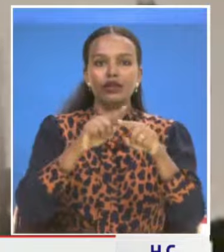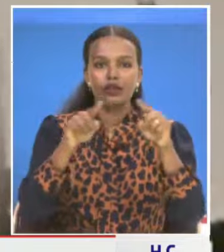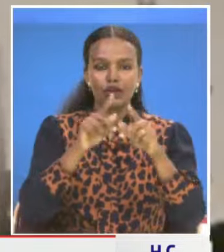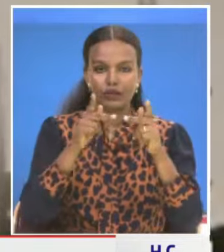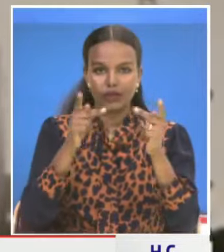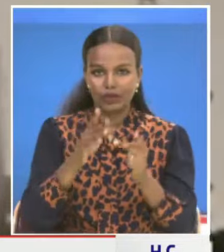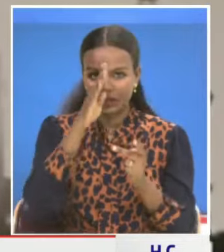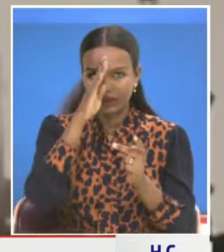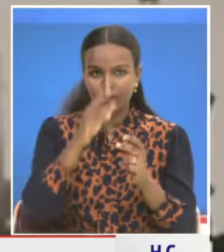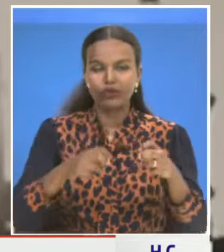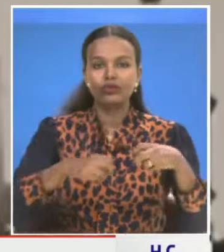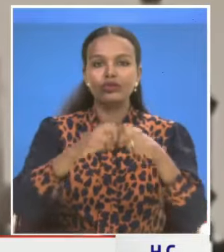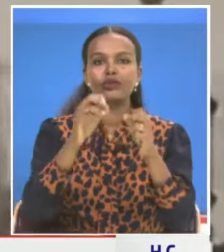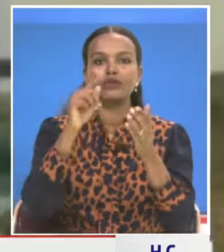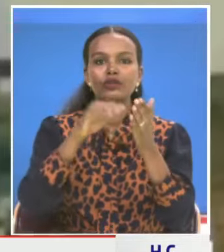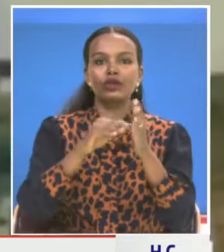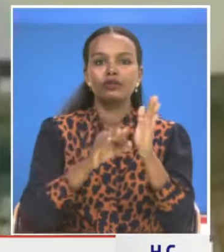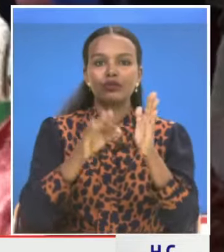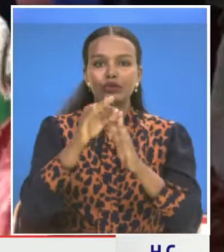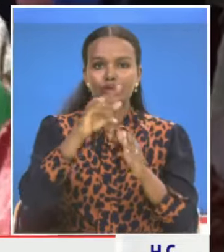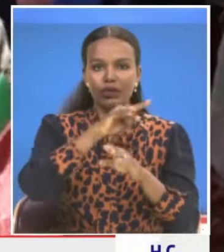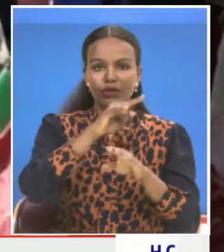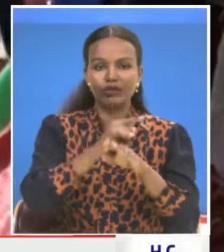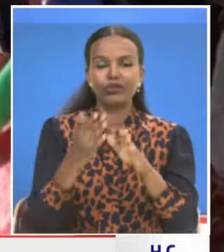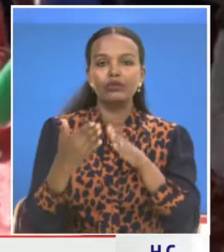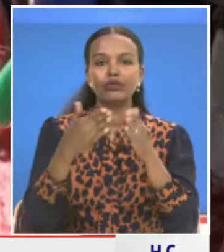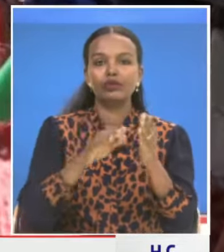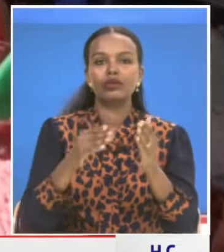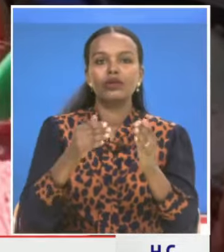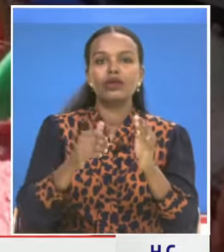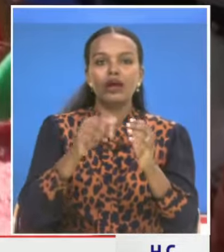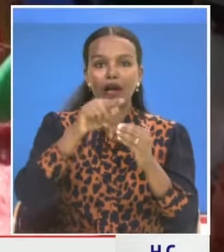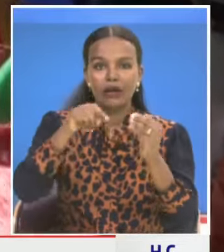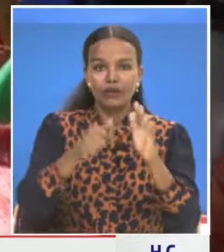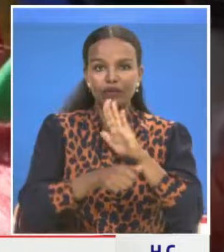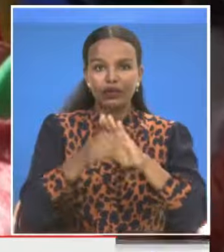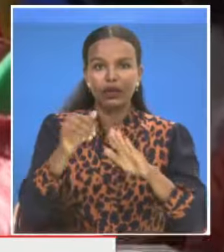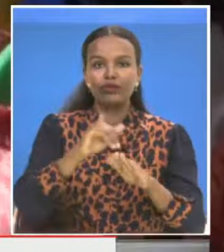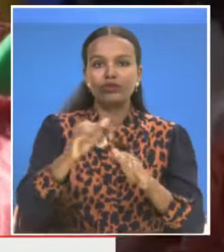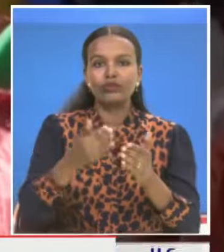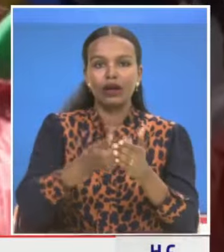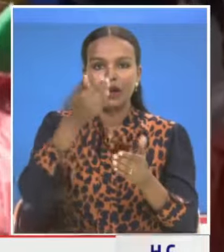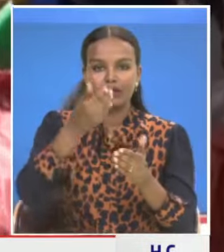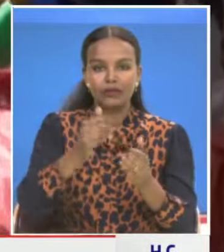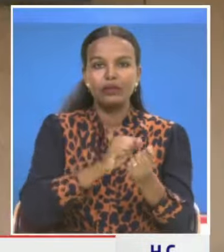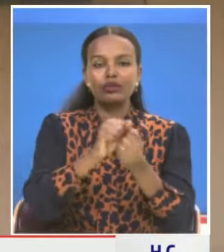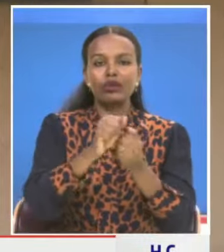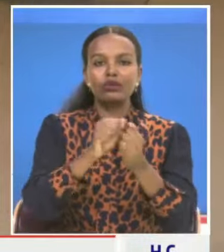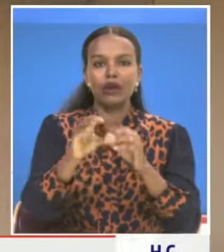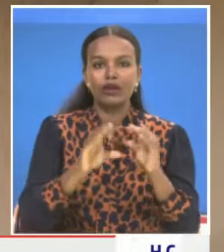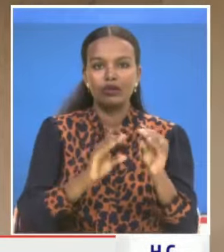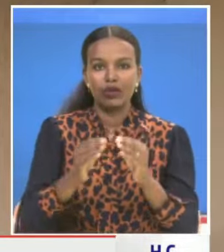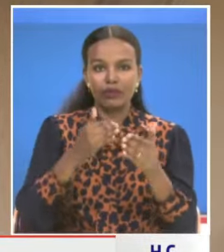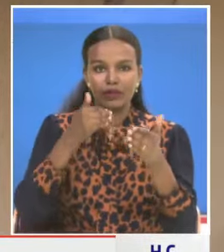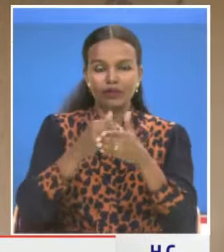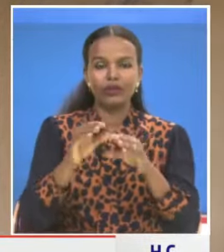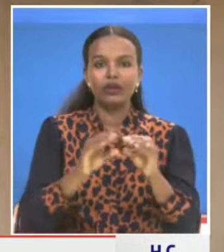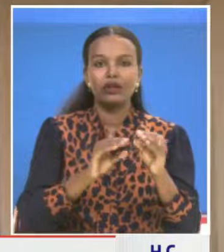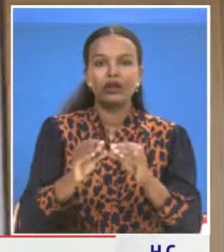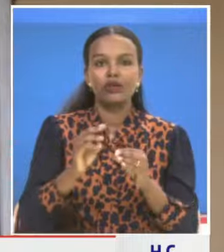ስፍራዎች የተከሰቱ ግጭቶች በሺዎች የሚቆጠሩ ዜጎች እንዲሞቱ፣ ከቀያቸው እንዲፈናቀሉ፣ እንዲሁም ሀብት ንብረታቸው እንዲወድም አድርጓል። በቅርቡ